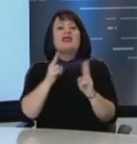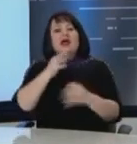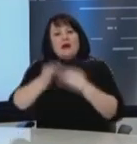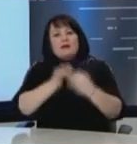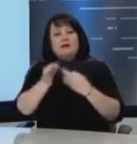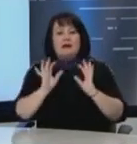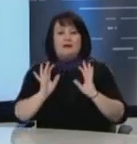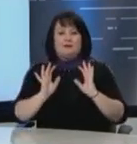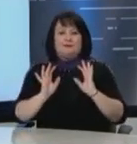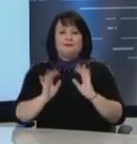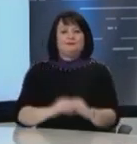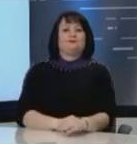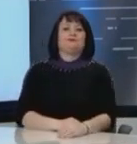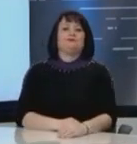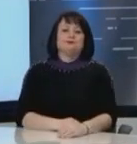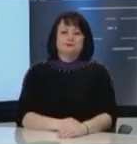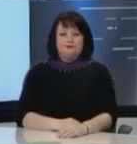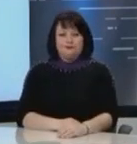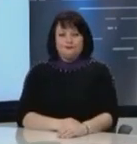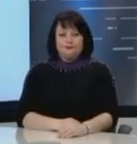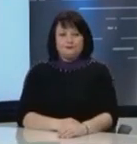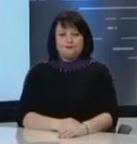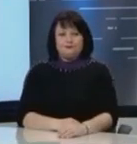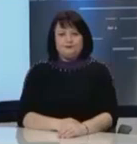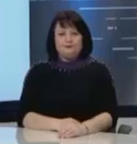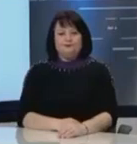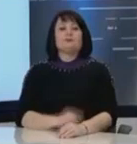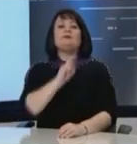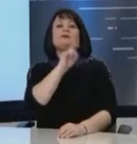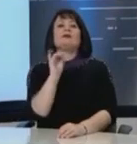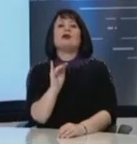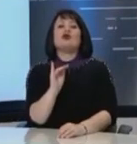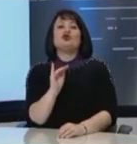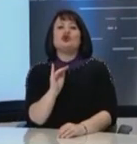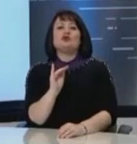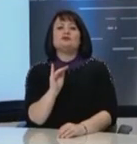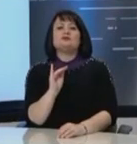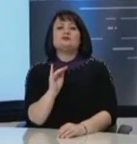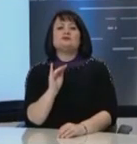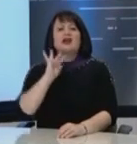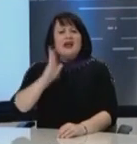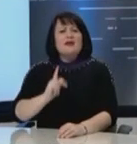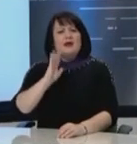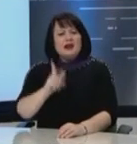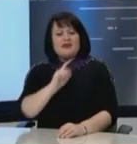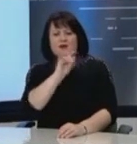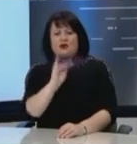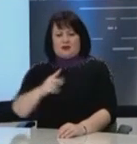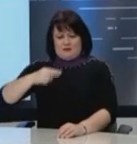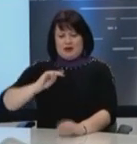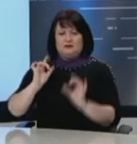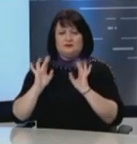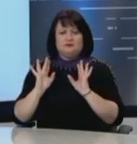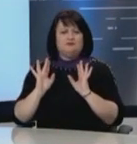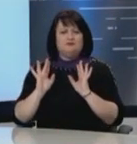λοιπόν, κύριοι της κυβέρνησης. Και ρωτώ, και το ρωτάμε όλη την ημέρα σήμερα, αλλά απάντηση δεν έχουμε